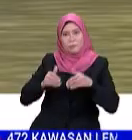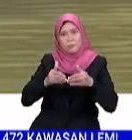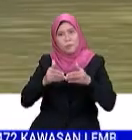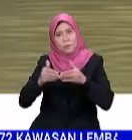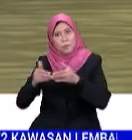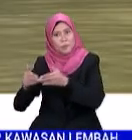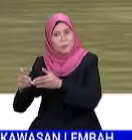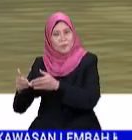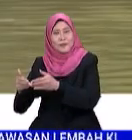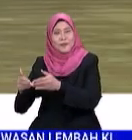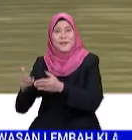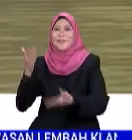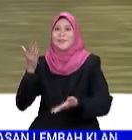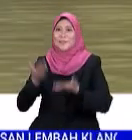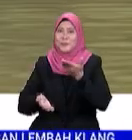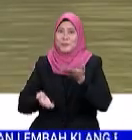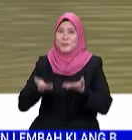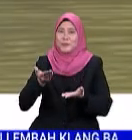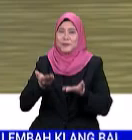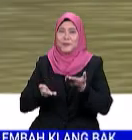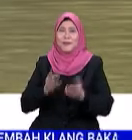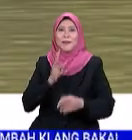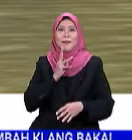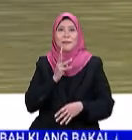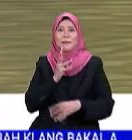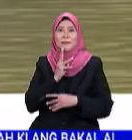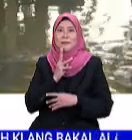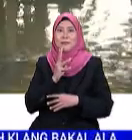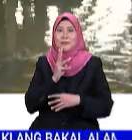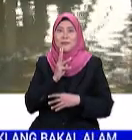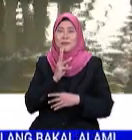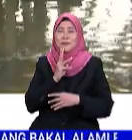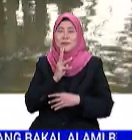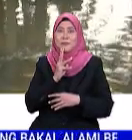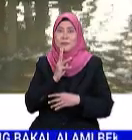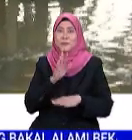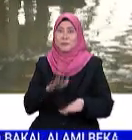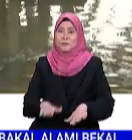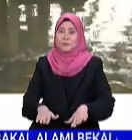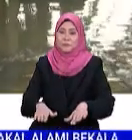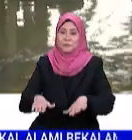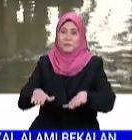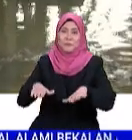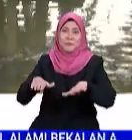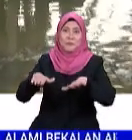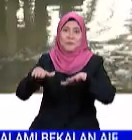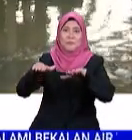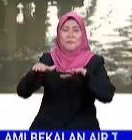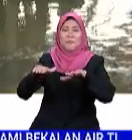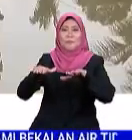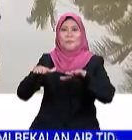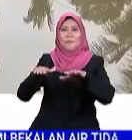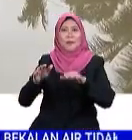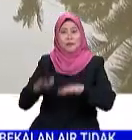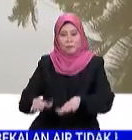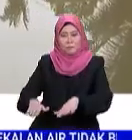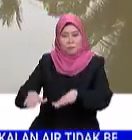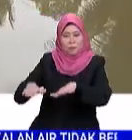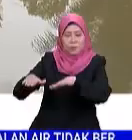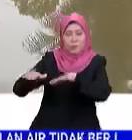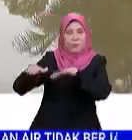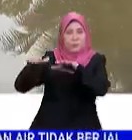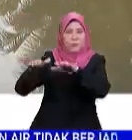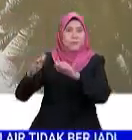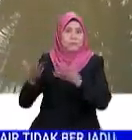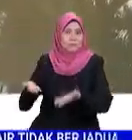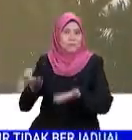jadi kita jangka air akan juga akan semakin naiklah.